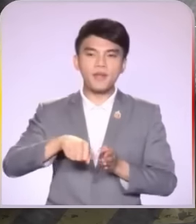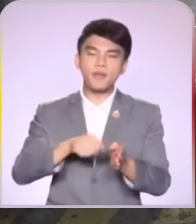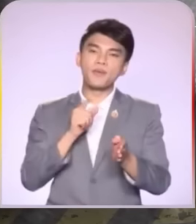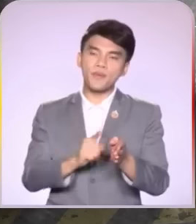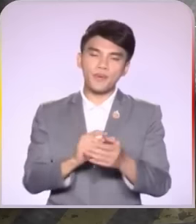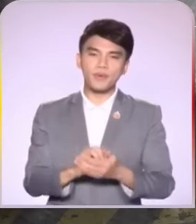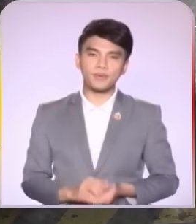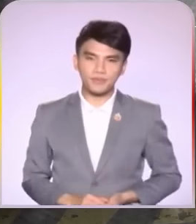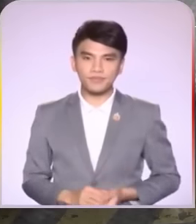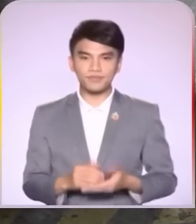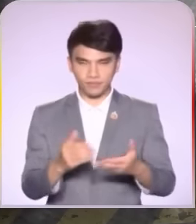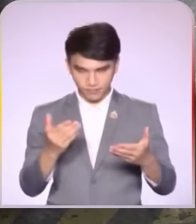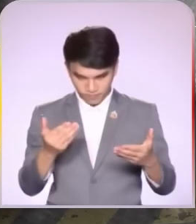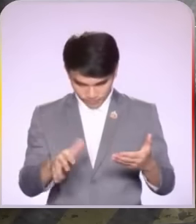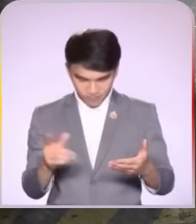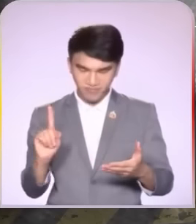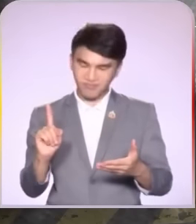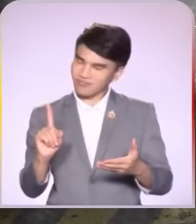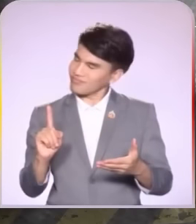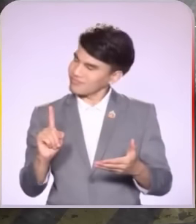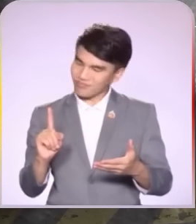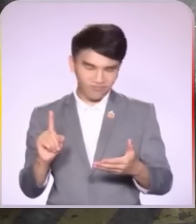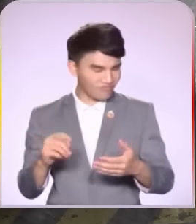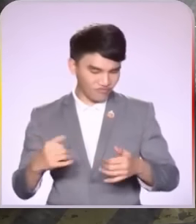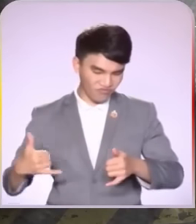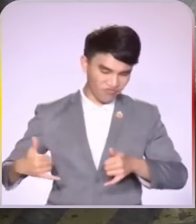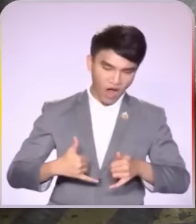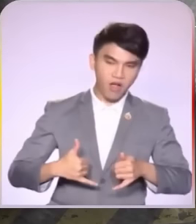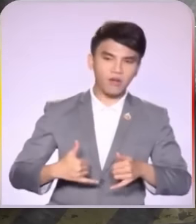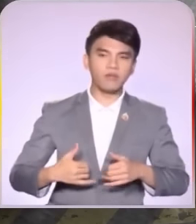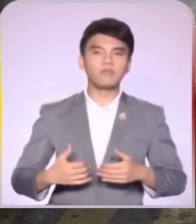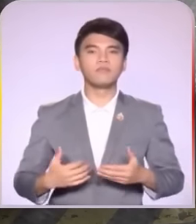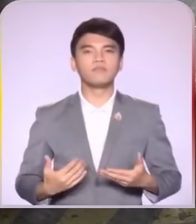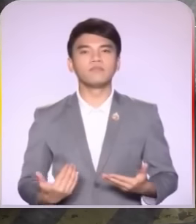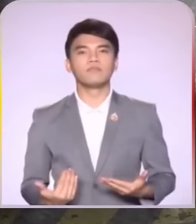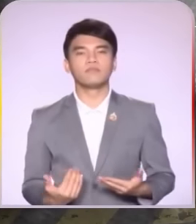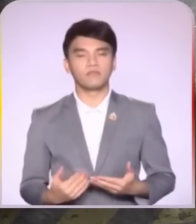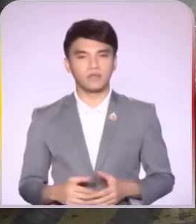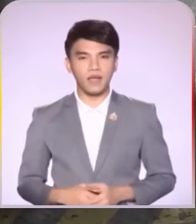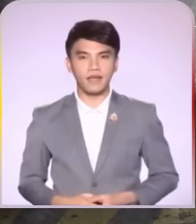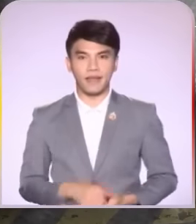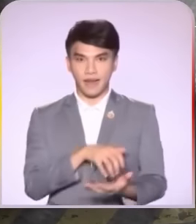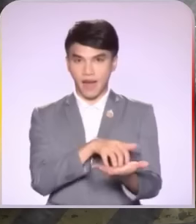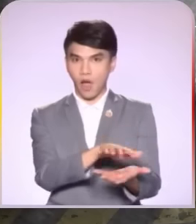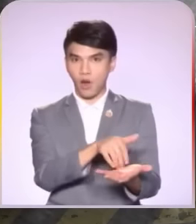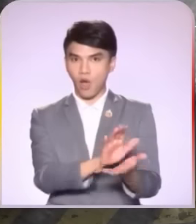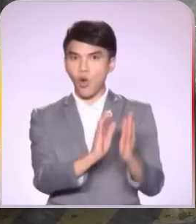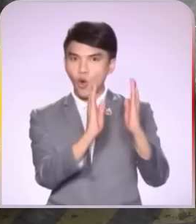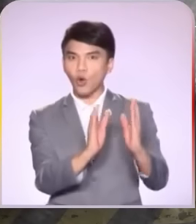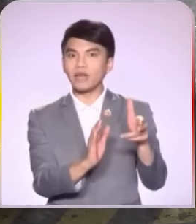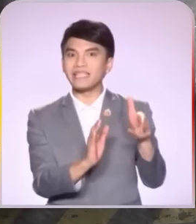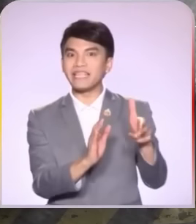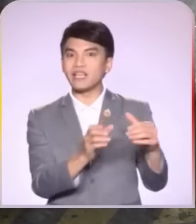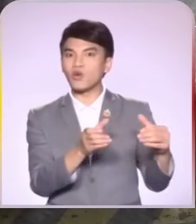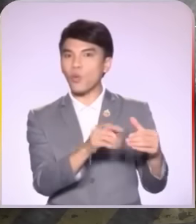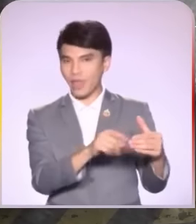ยานยนต์ไปด้วยกันแล้วถูกนายอรรถพลปรีเข้ามาจะทำร้ายร่างกายอีก อันนี้เป็นฝั่งของเธอนะเป็นฝั่งของคนที่ไปก่อเห